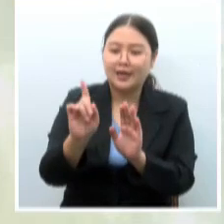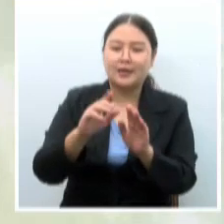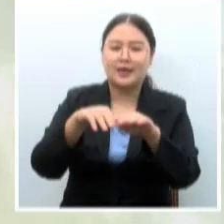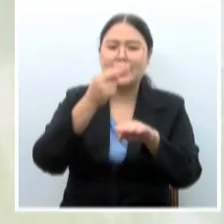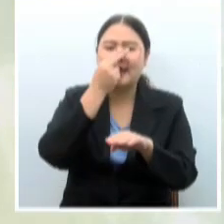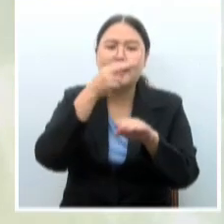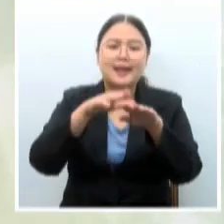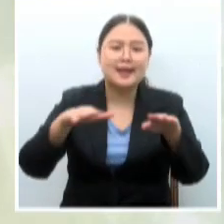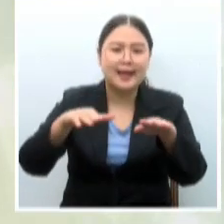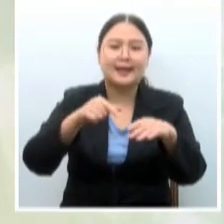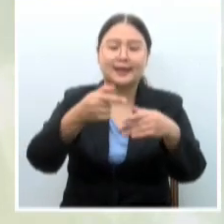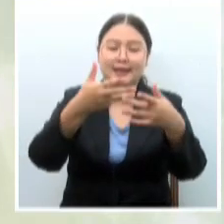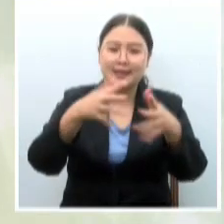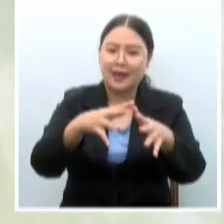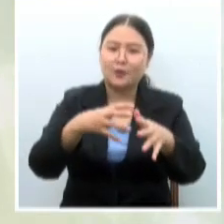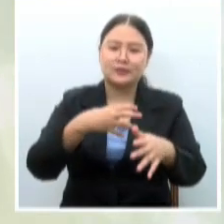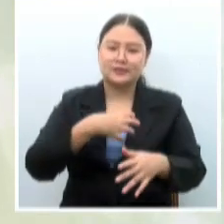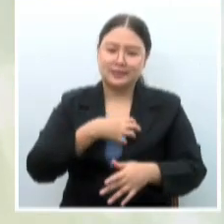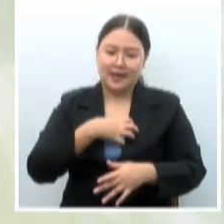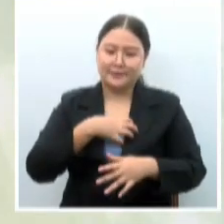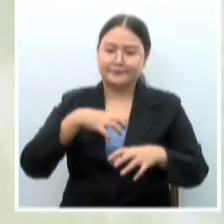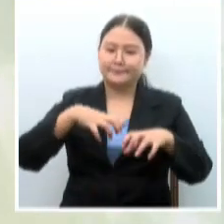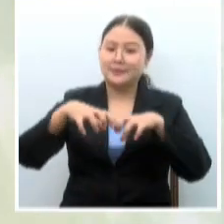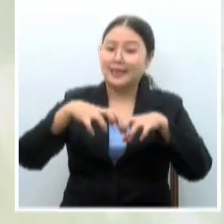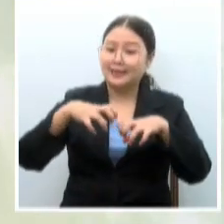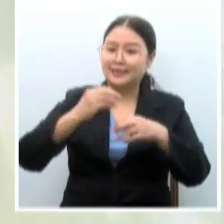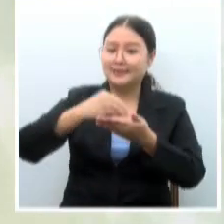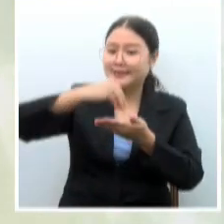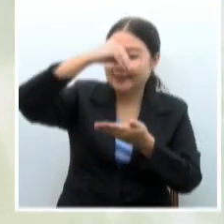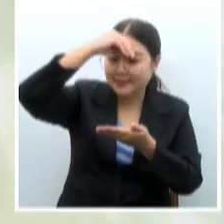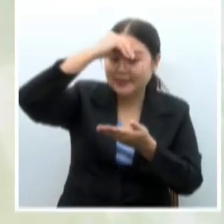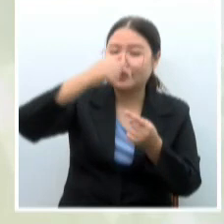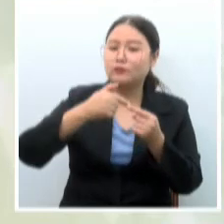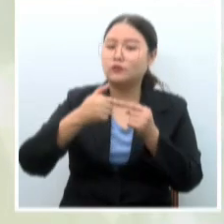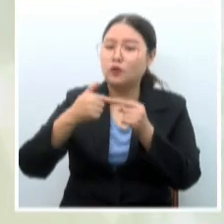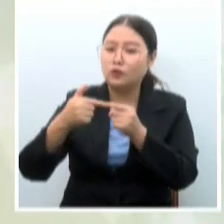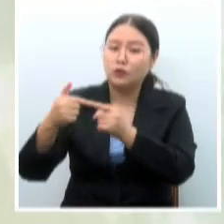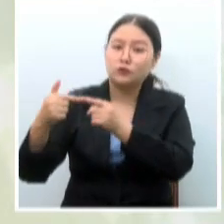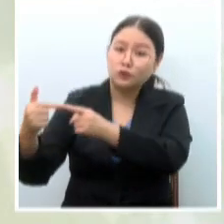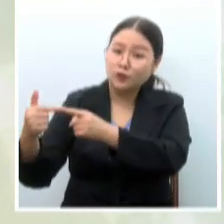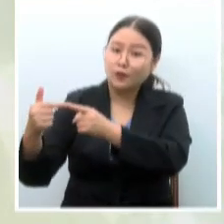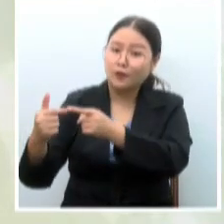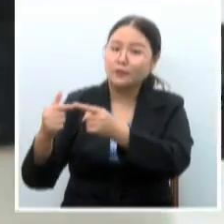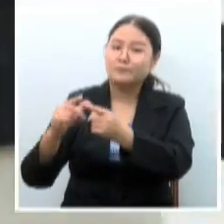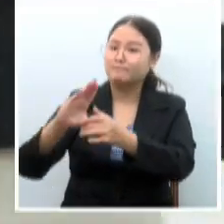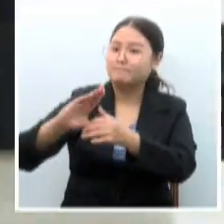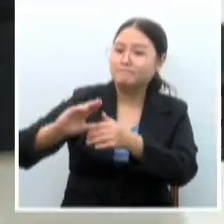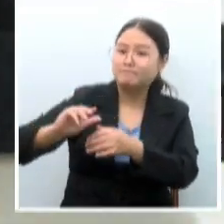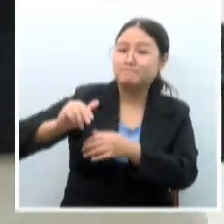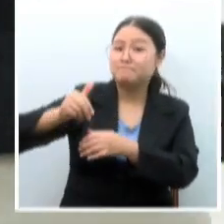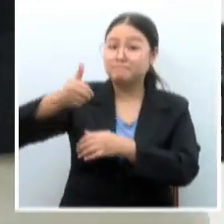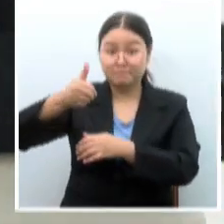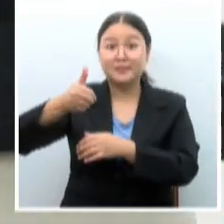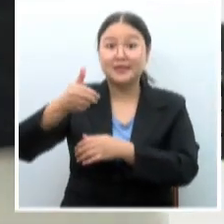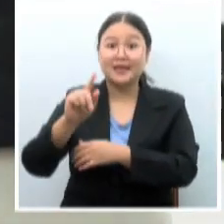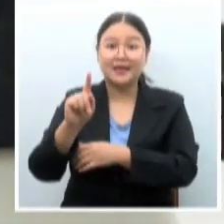ผลิตของสวทเนี่ยค่ะอยากจับเข้ามาเรียนต่อเนื่องจนเป็นโปรเฟสชันนอลเลยไหมคะ ครับผมก็คิดว่